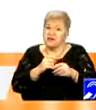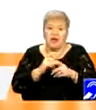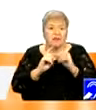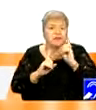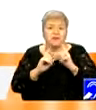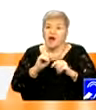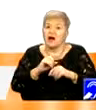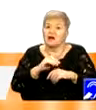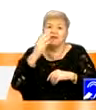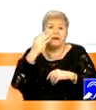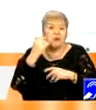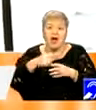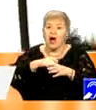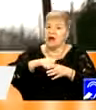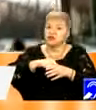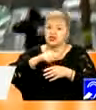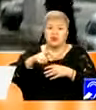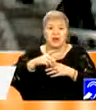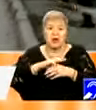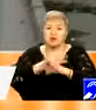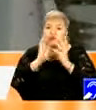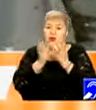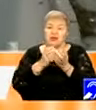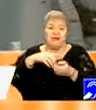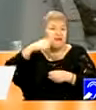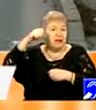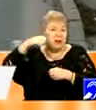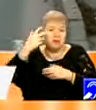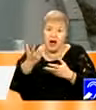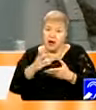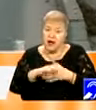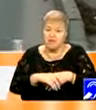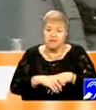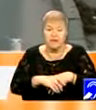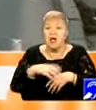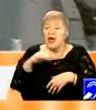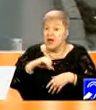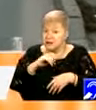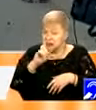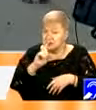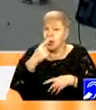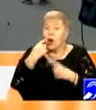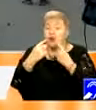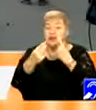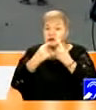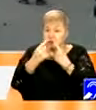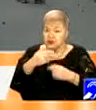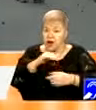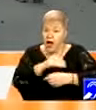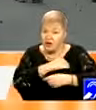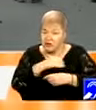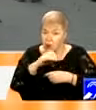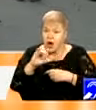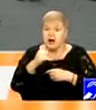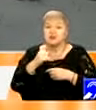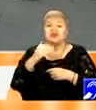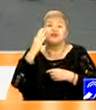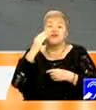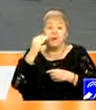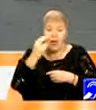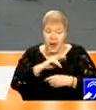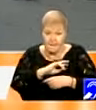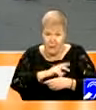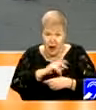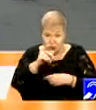nule, pentru a găsi respectivele imagini. Există însă și o discuție între avocat și respectiva martor și după